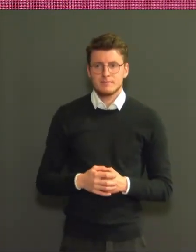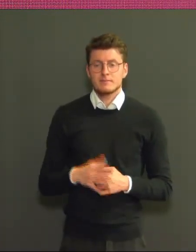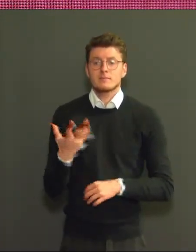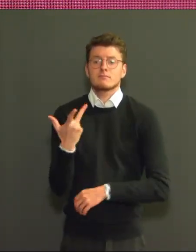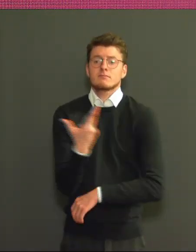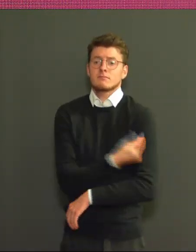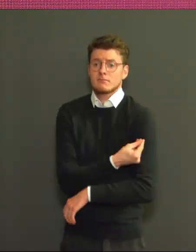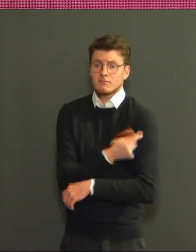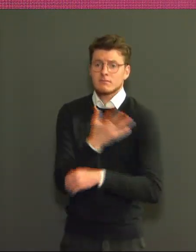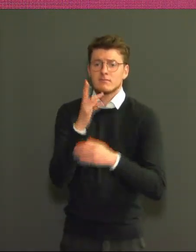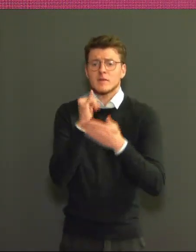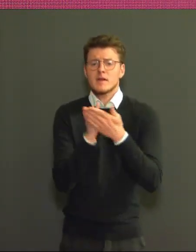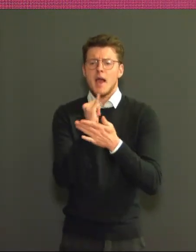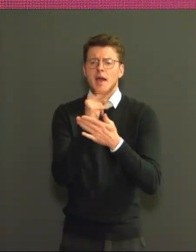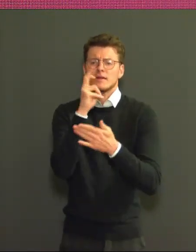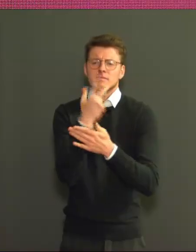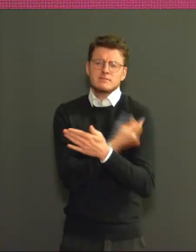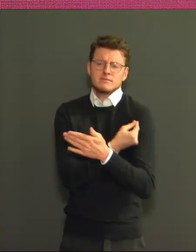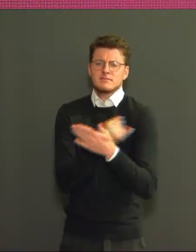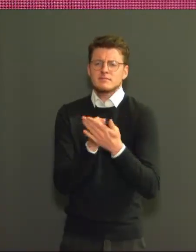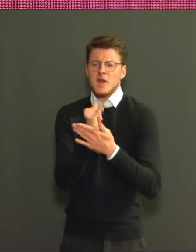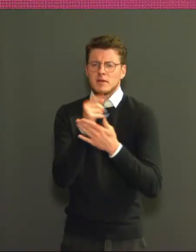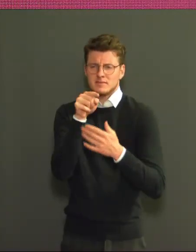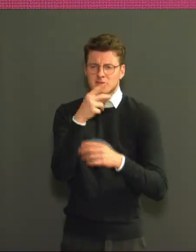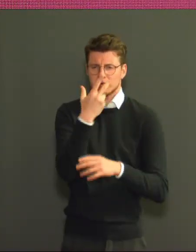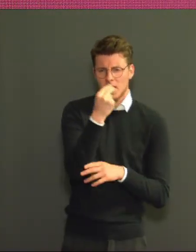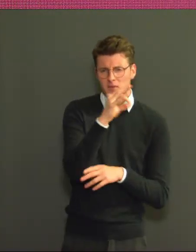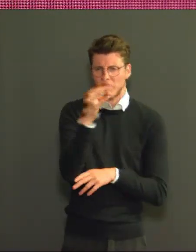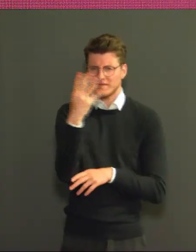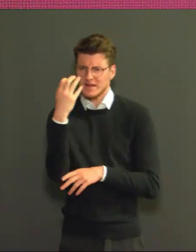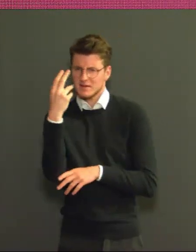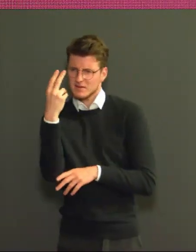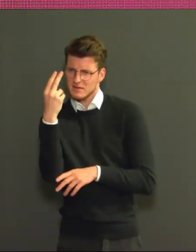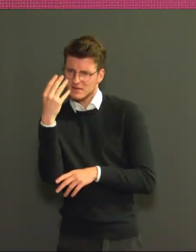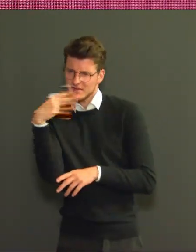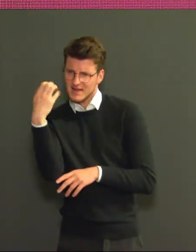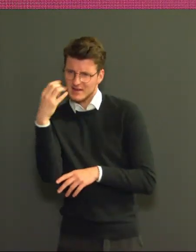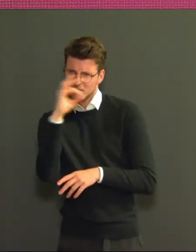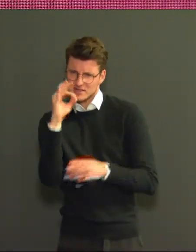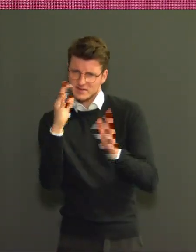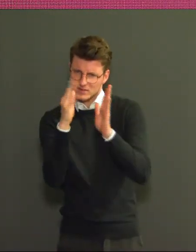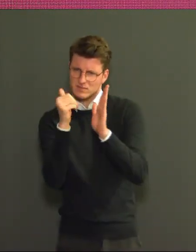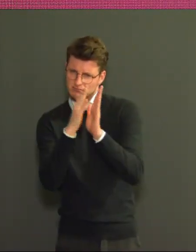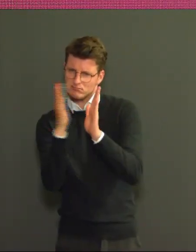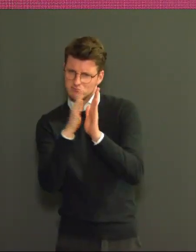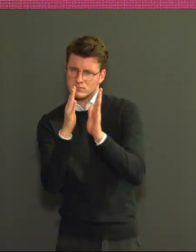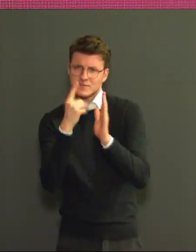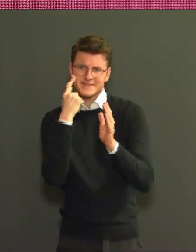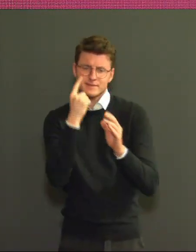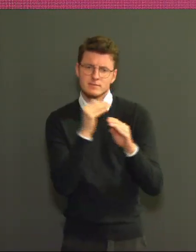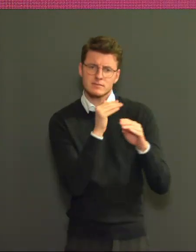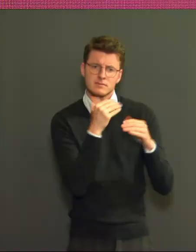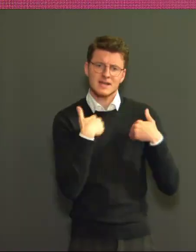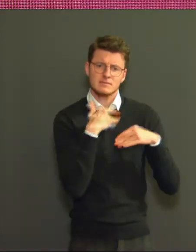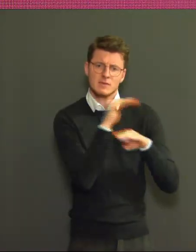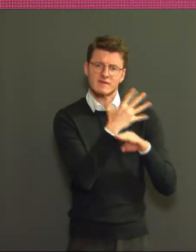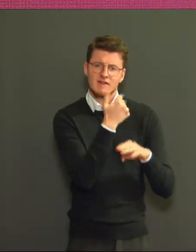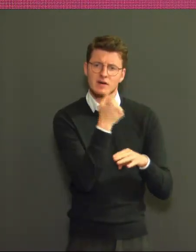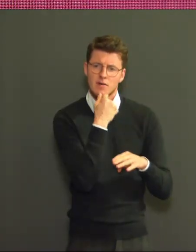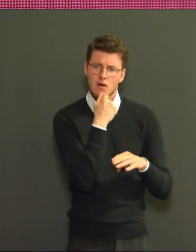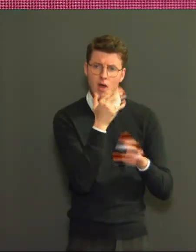op zich zeker niet irrealistisch. Als we nu bijvoorbeeld al kijken naar de 65-plussers, dan zitten we al ruim boven de 90%,